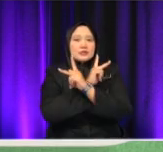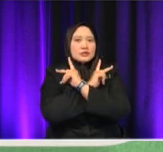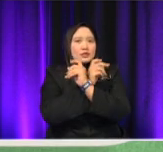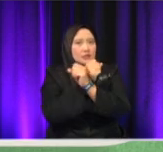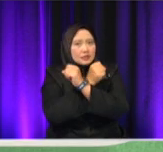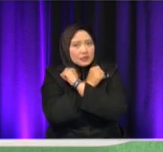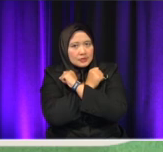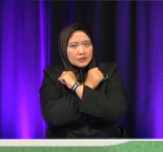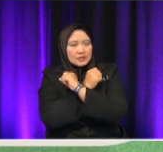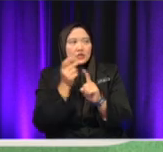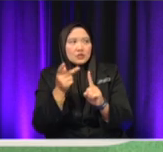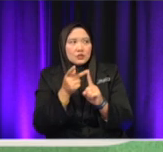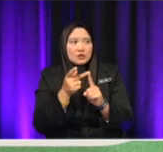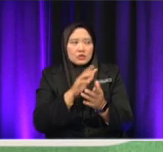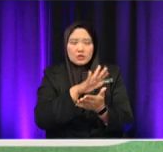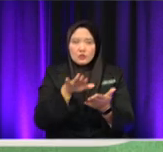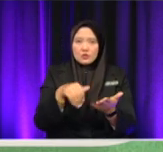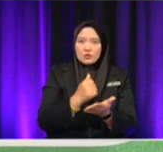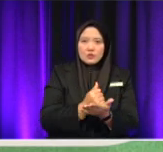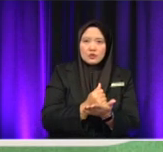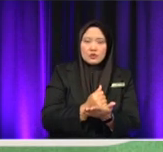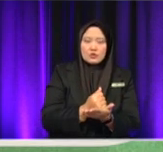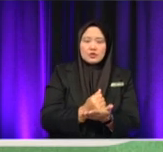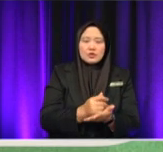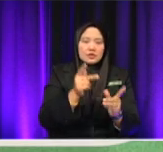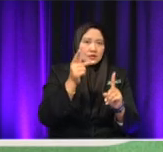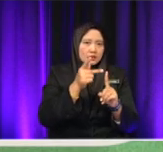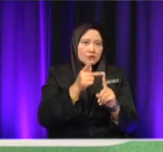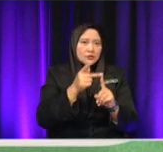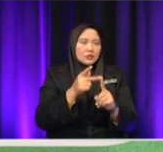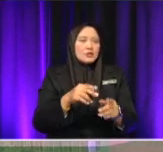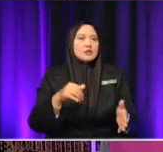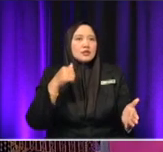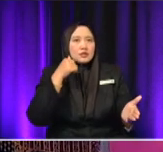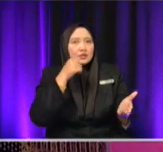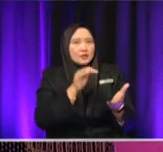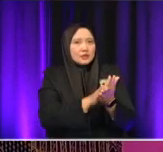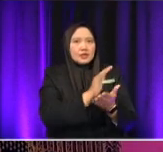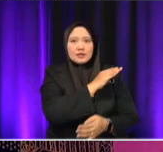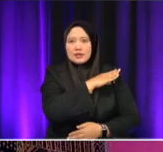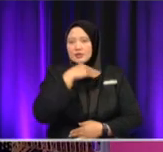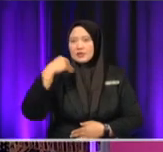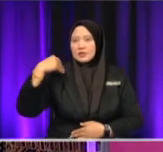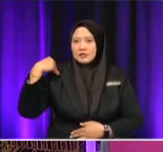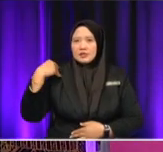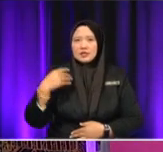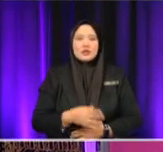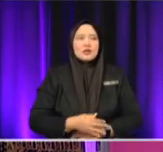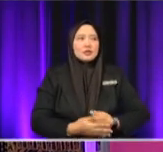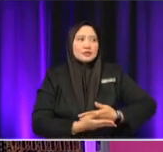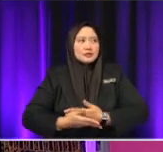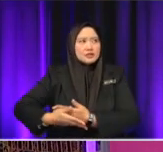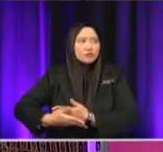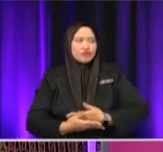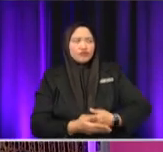suami juga perlu memberikan keperluan kasih sayang belas Ihsan kepada si istri Oke bagaimana kita tidak menunjukkan rasa